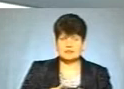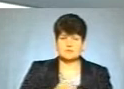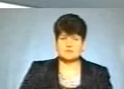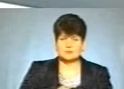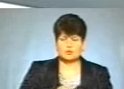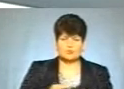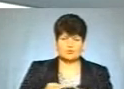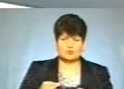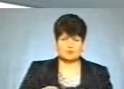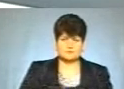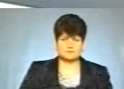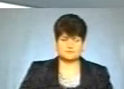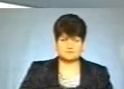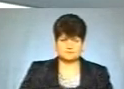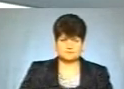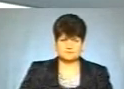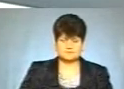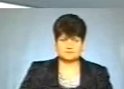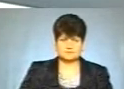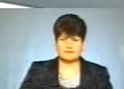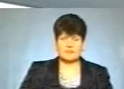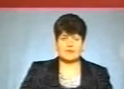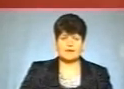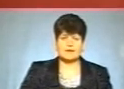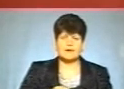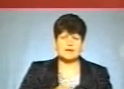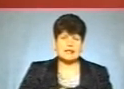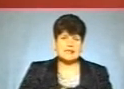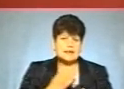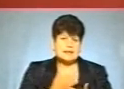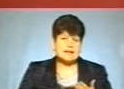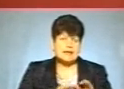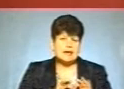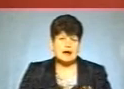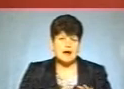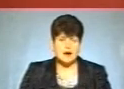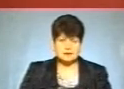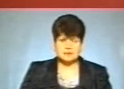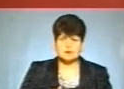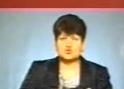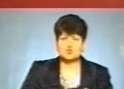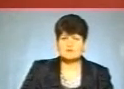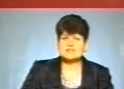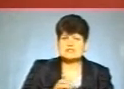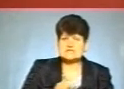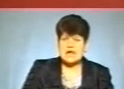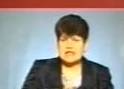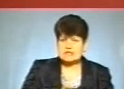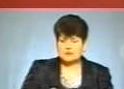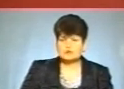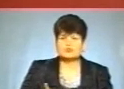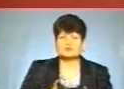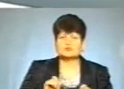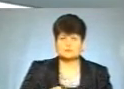будь-яку вакантну посаду. Кар'єрний радник і те, що ви маєте спроваджувати, чи служба зайнятості, чи це насправді можна